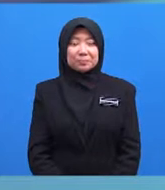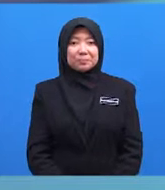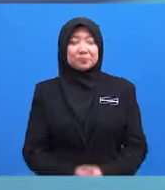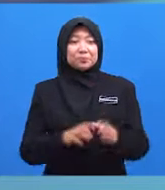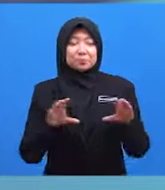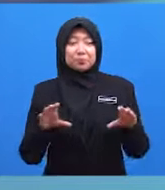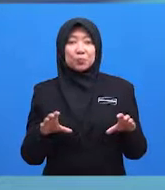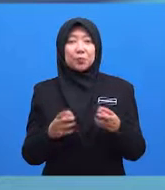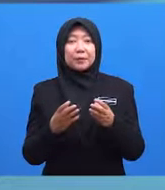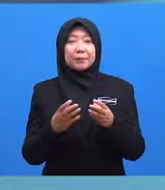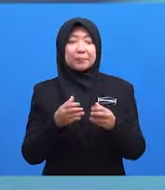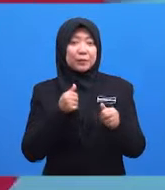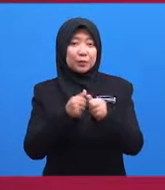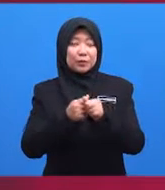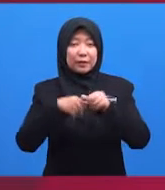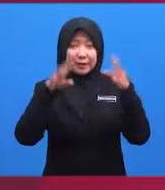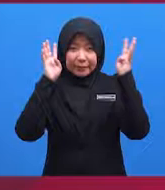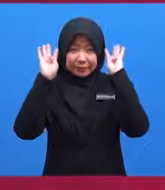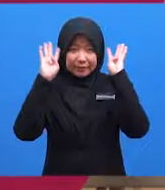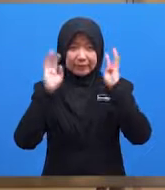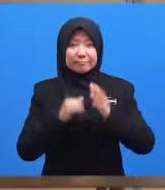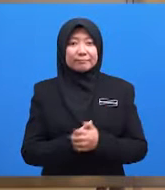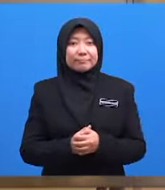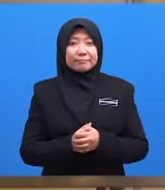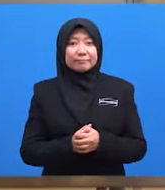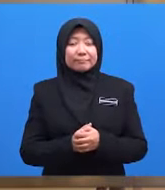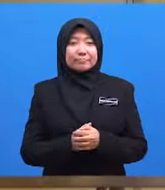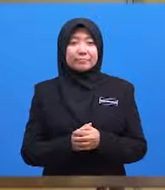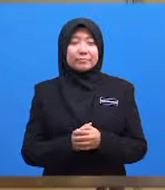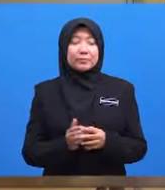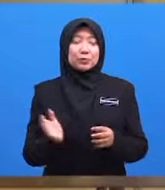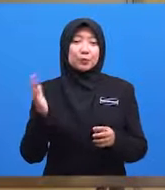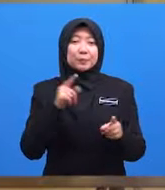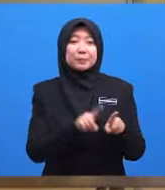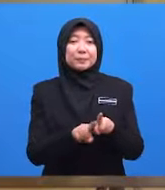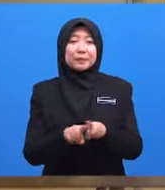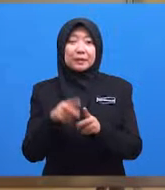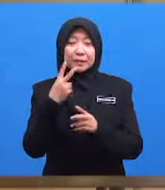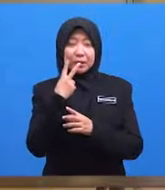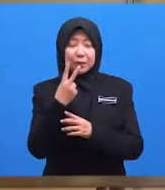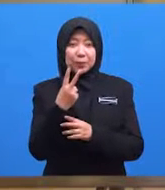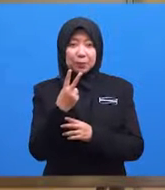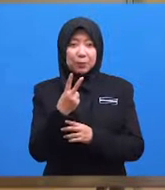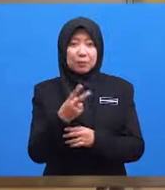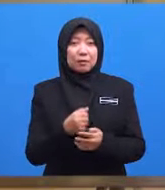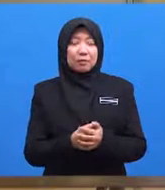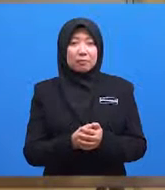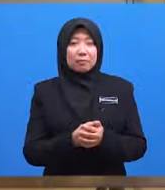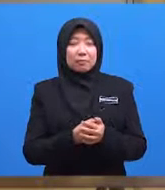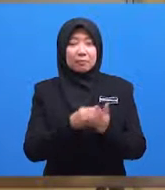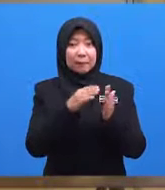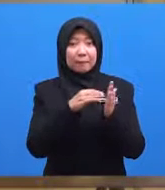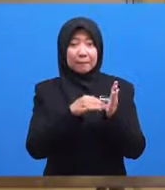Variasikannya mengikut kreativiti. Mari sama-sama kita lihat resepi hidangan aglio